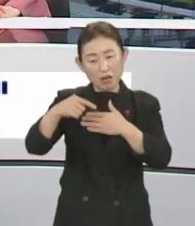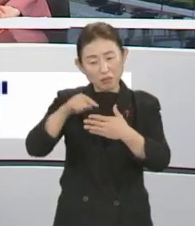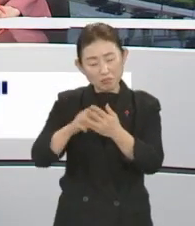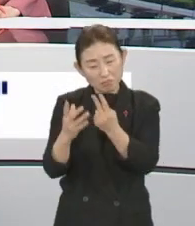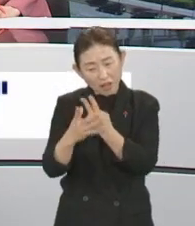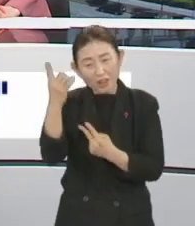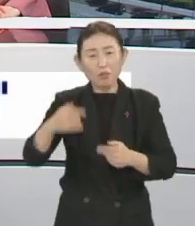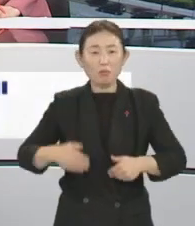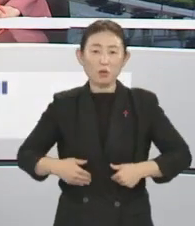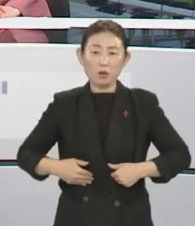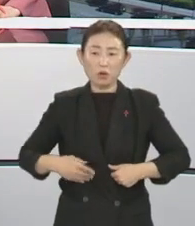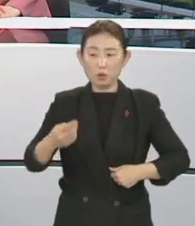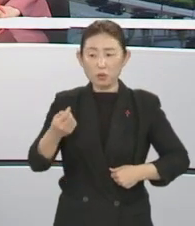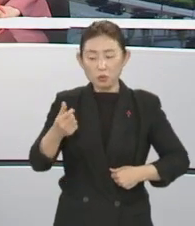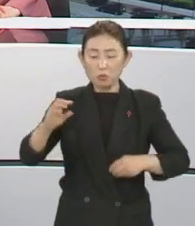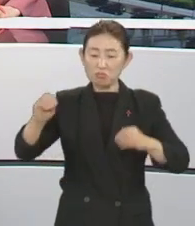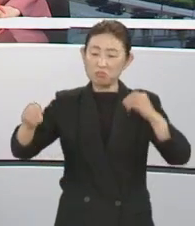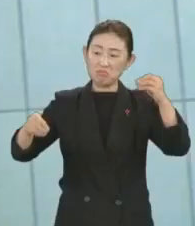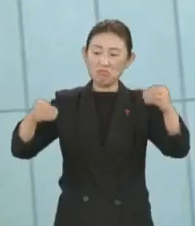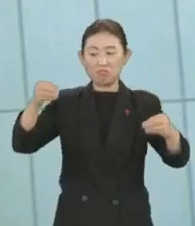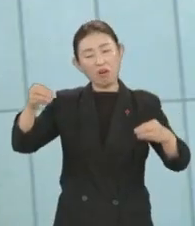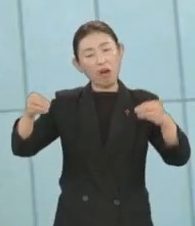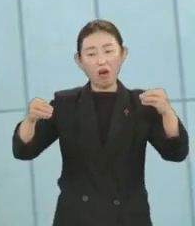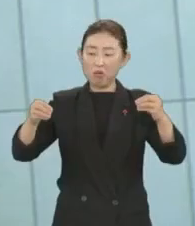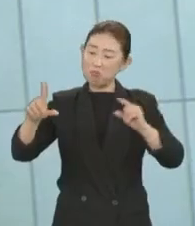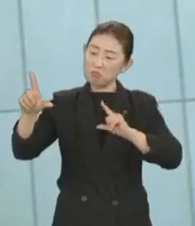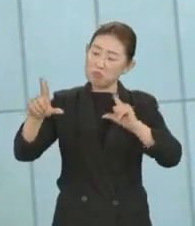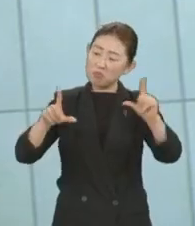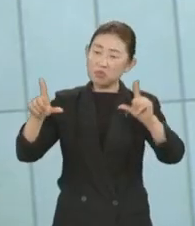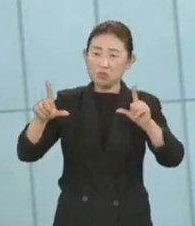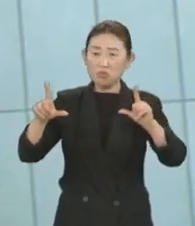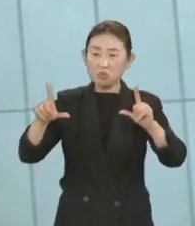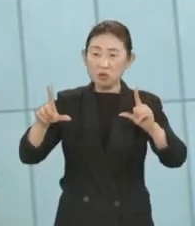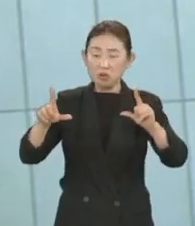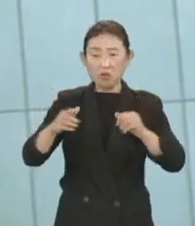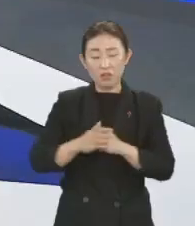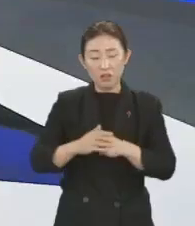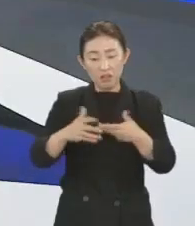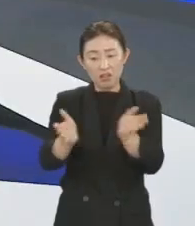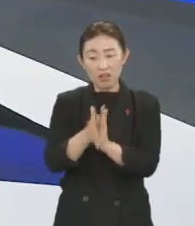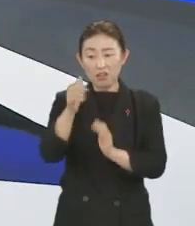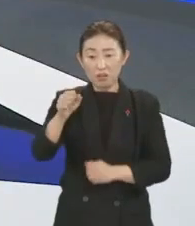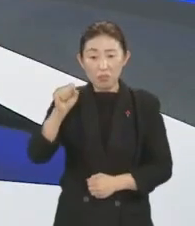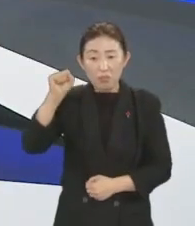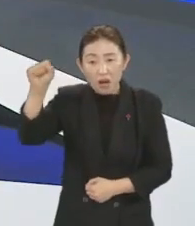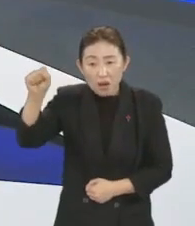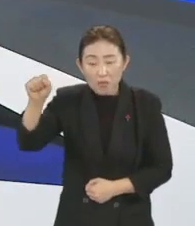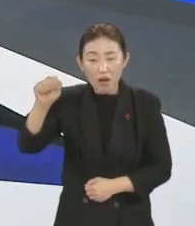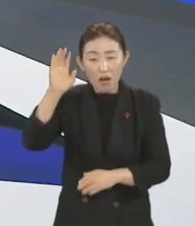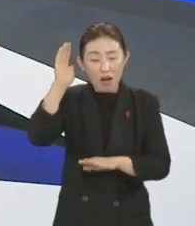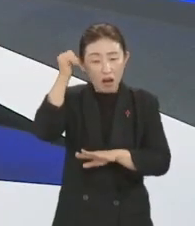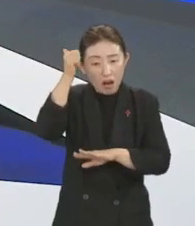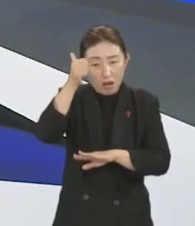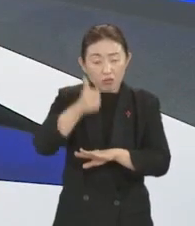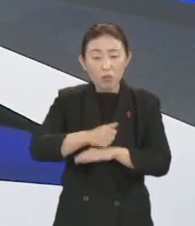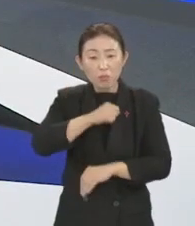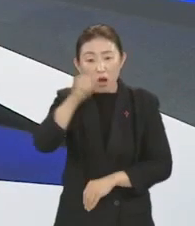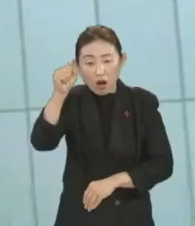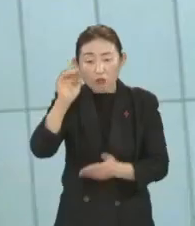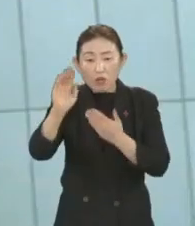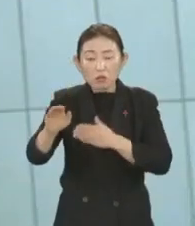몸이 돼야 되는데 이렇게 서로 각을 세우면서 당대표로 나간들 제대로 역할을 할 수 있겠어요.